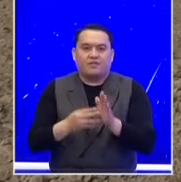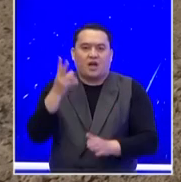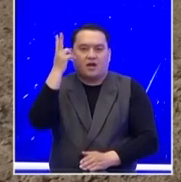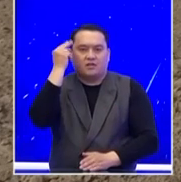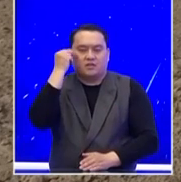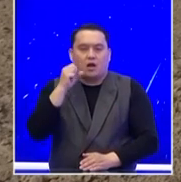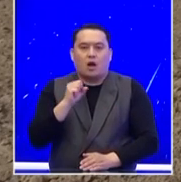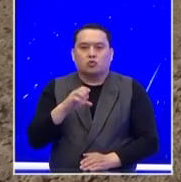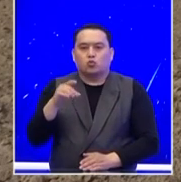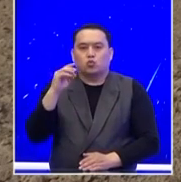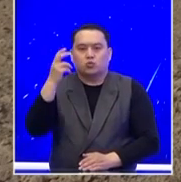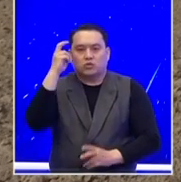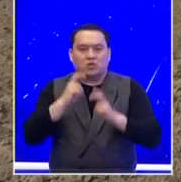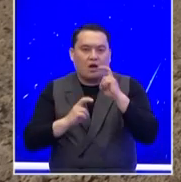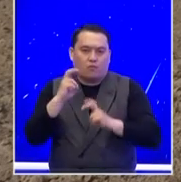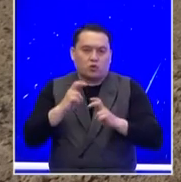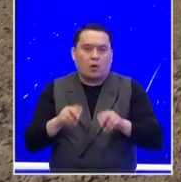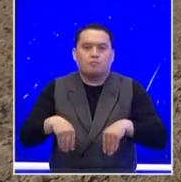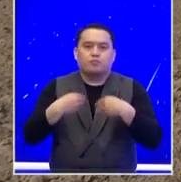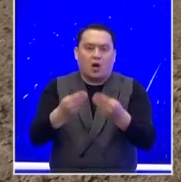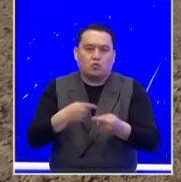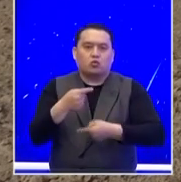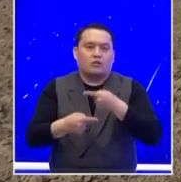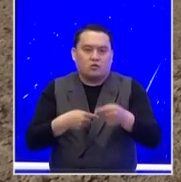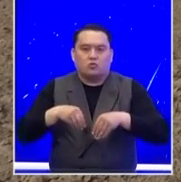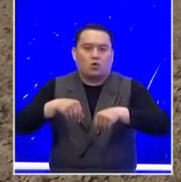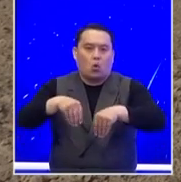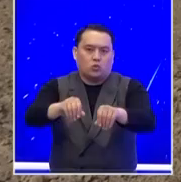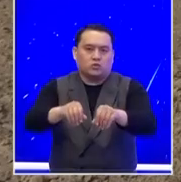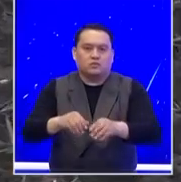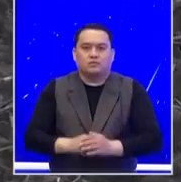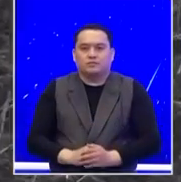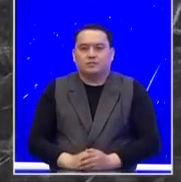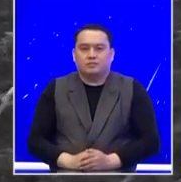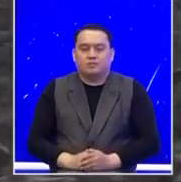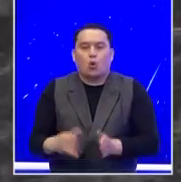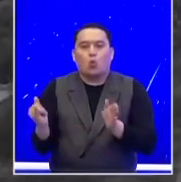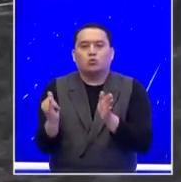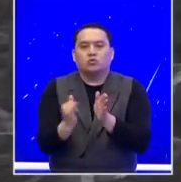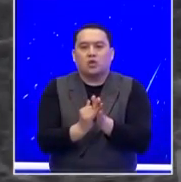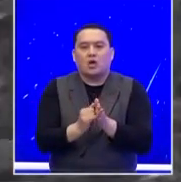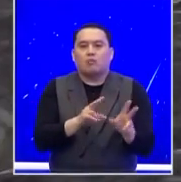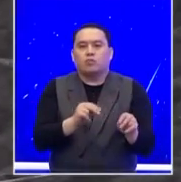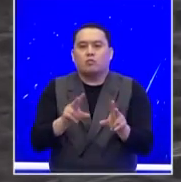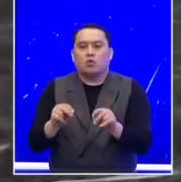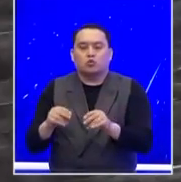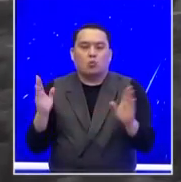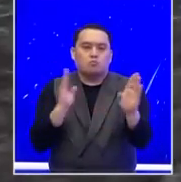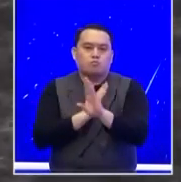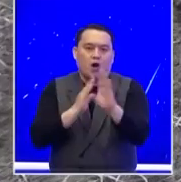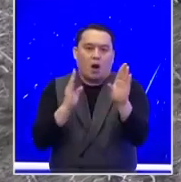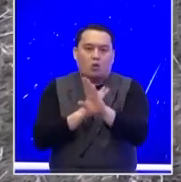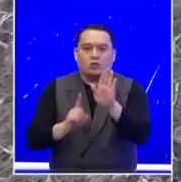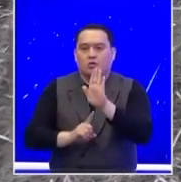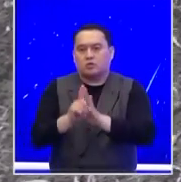через Ахсусский сахарный завод получим семена и начнем посевную работу сахарной свеклы. Установившаяся благоприятная погода – оптимальное время